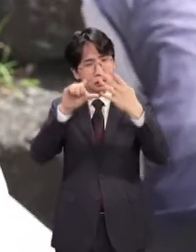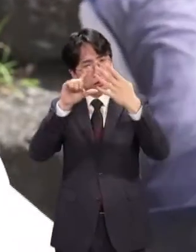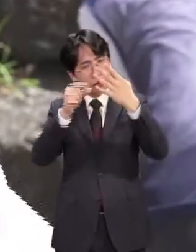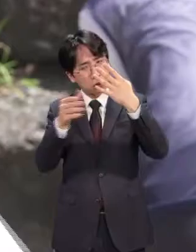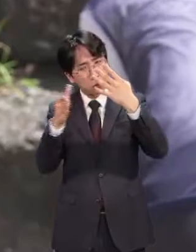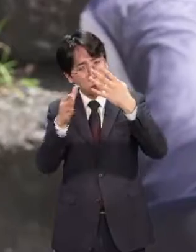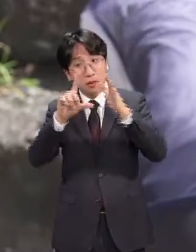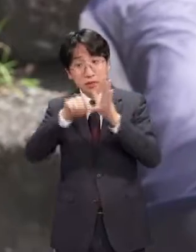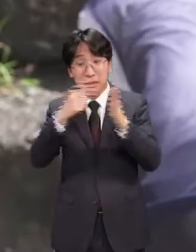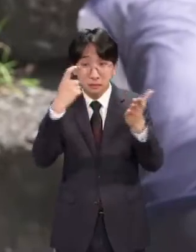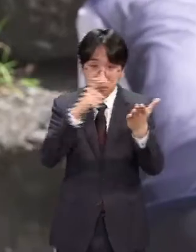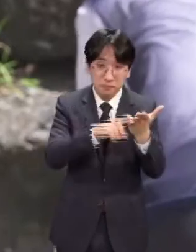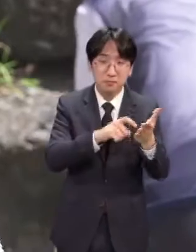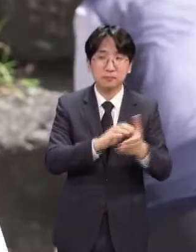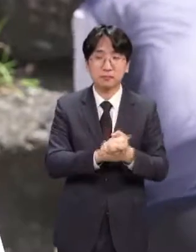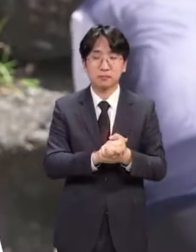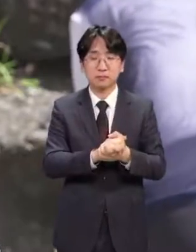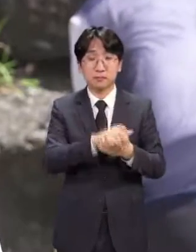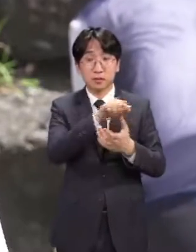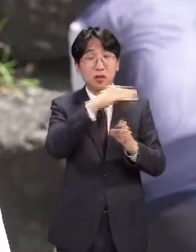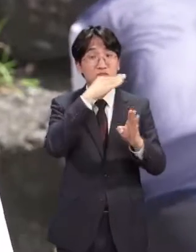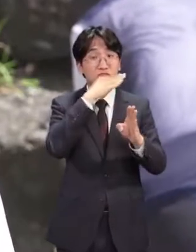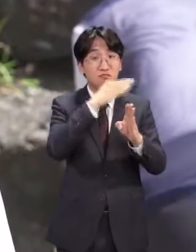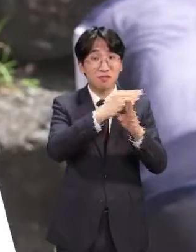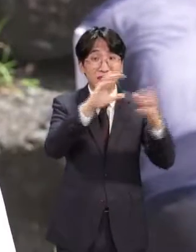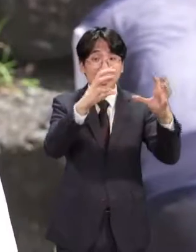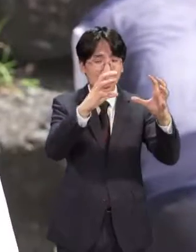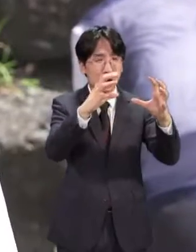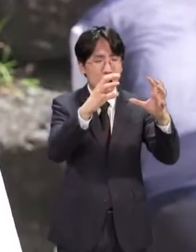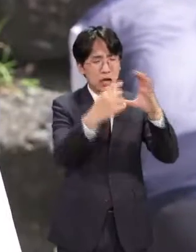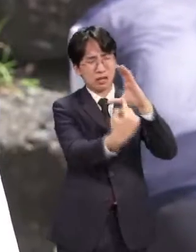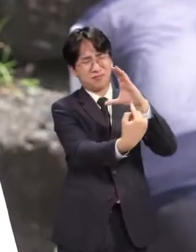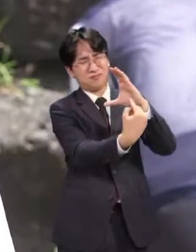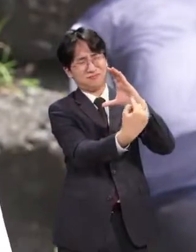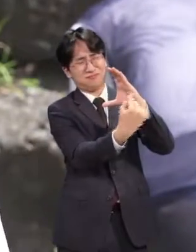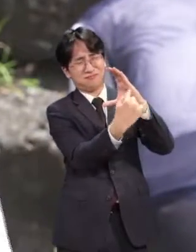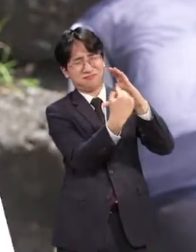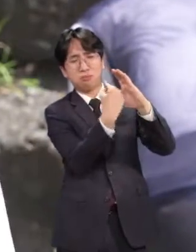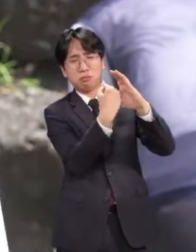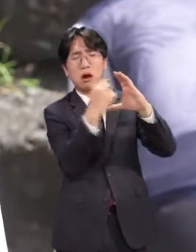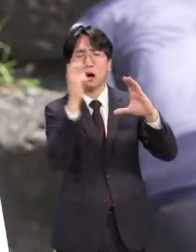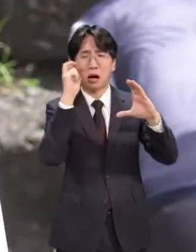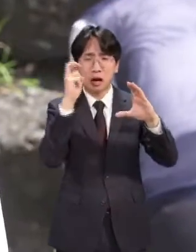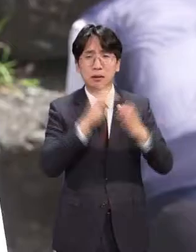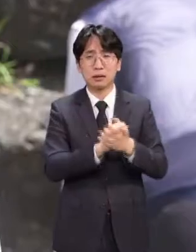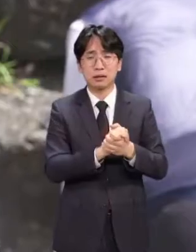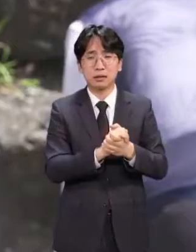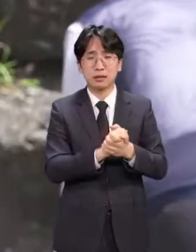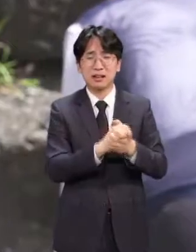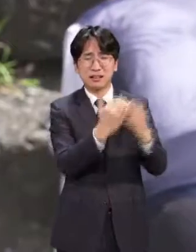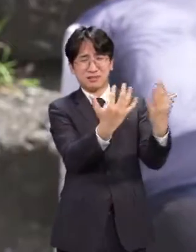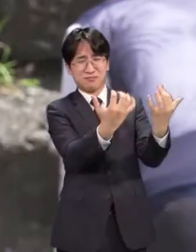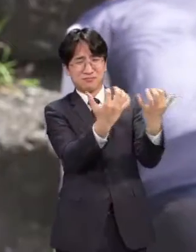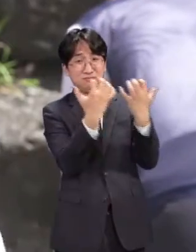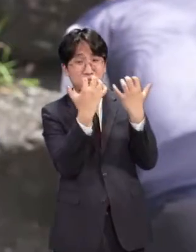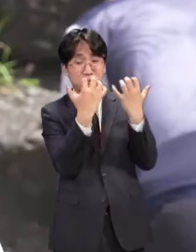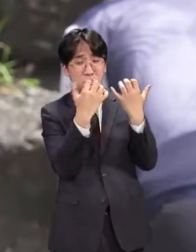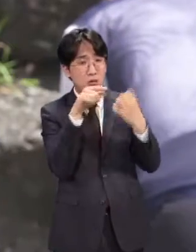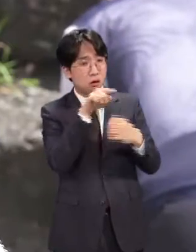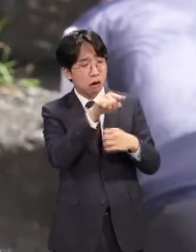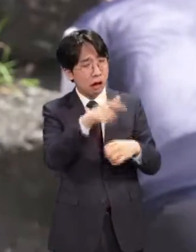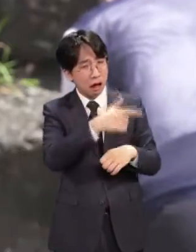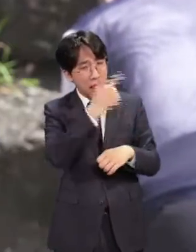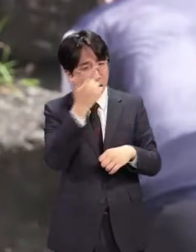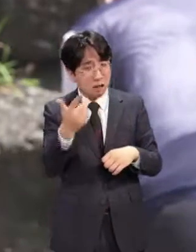돼서 이걸 북쪽에서 파고서 내려온 것이 틀림없기 때문에 이거를 하루하루